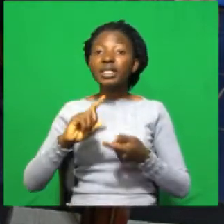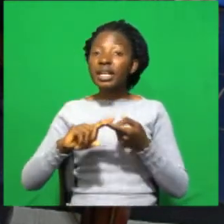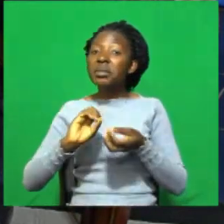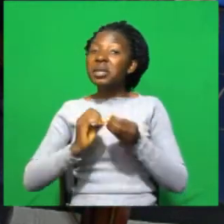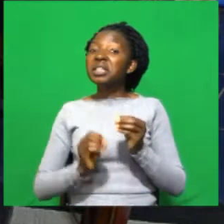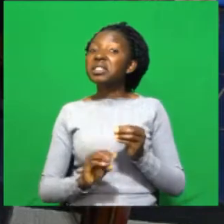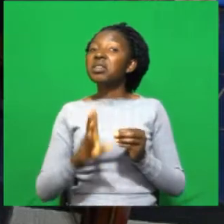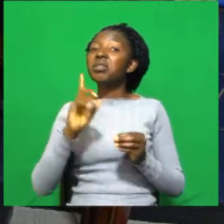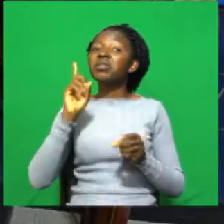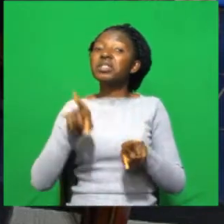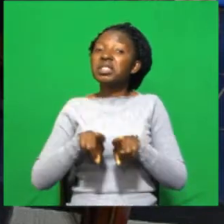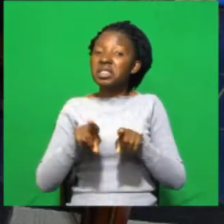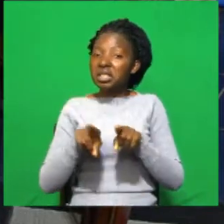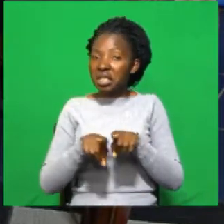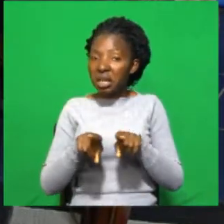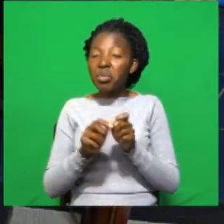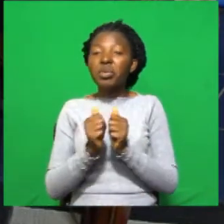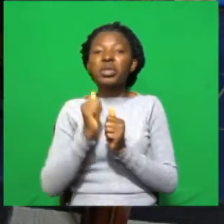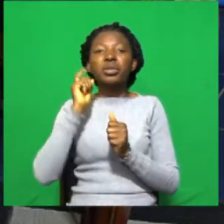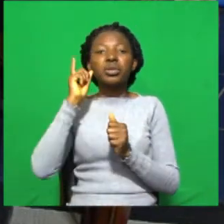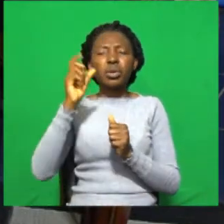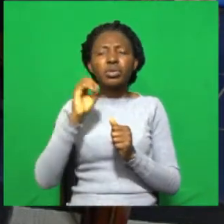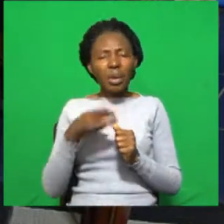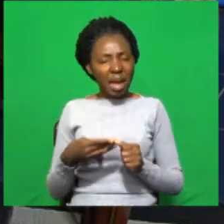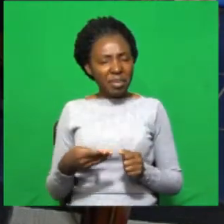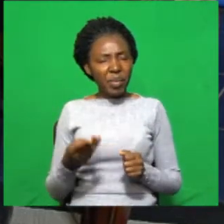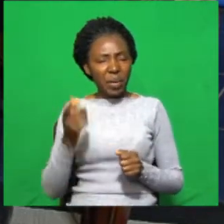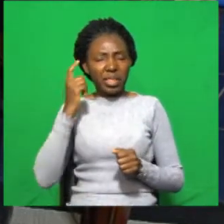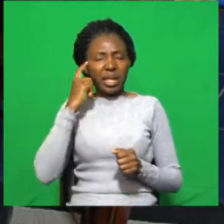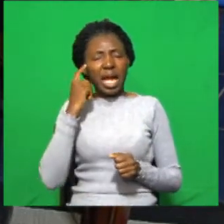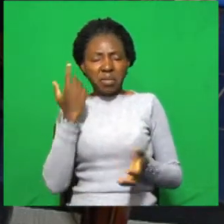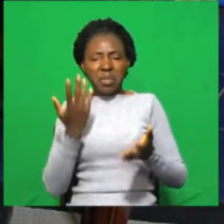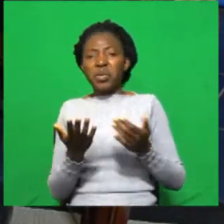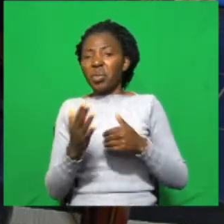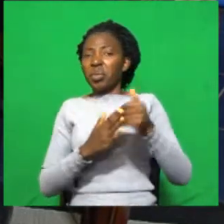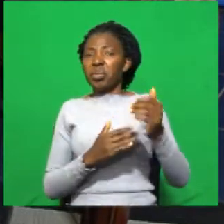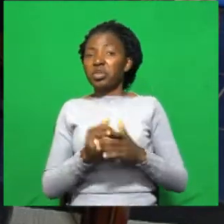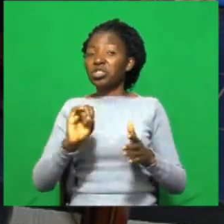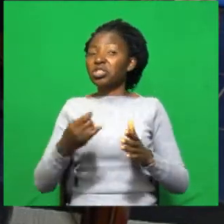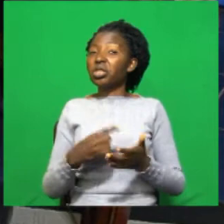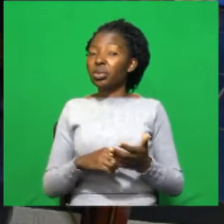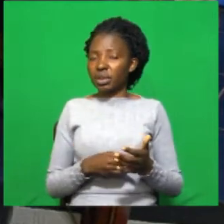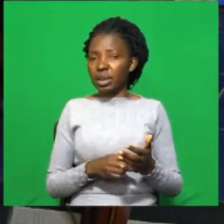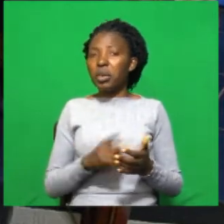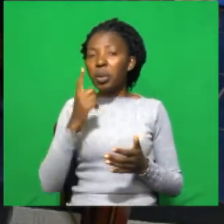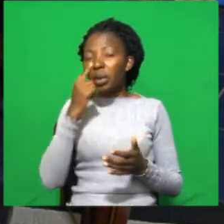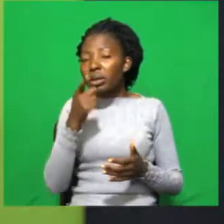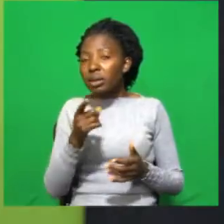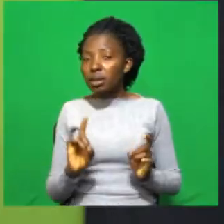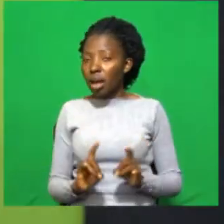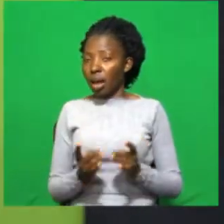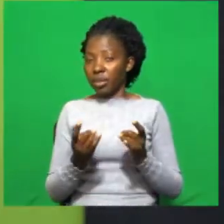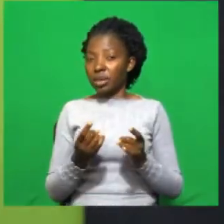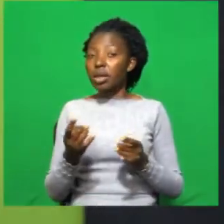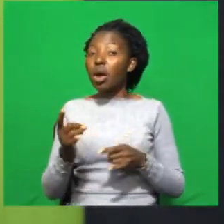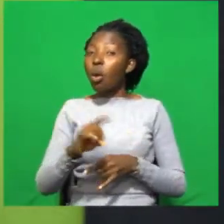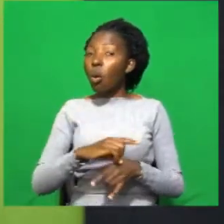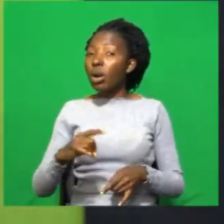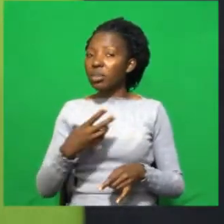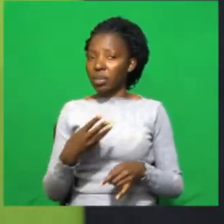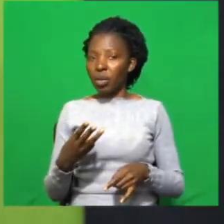Mwari achigara mutemberi. Saka temberi inobva yafungirwa ndeye kujerusarema. Saka yanzi pazvinoitika ipapo vatsvene